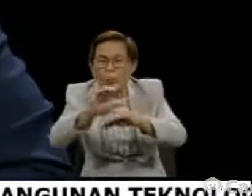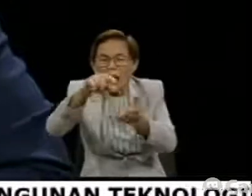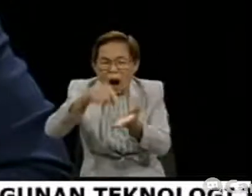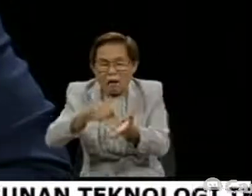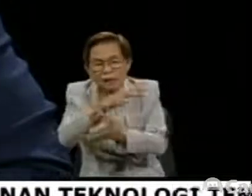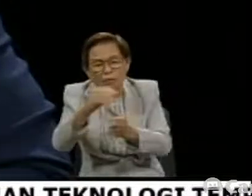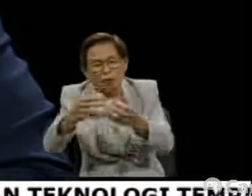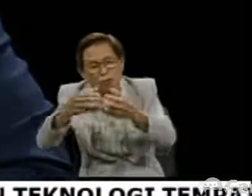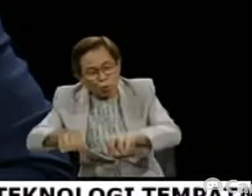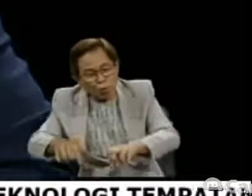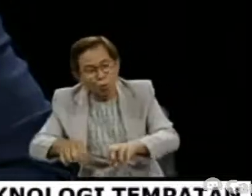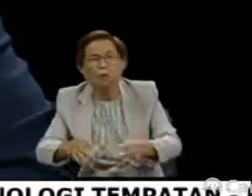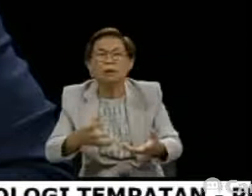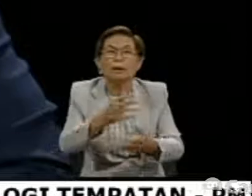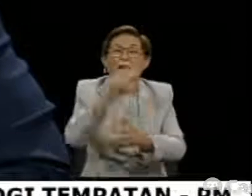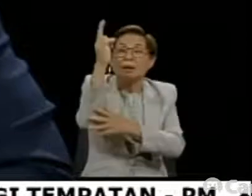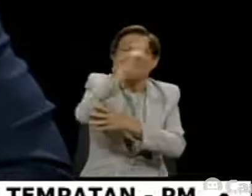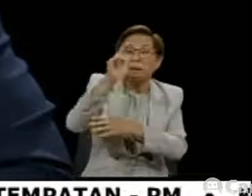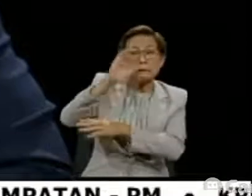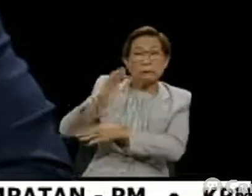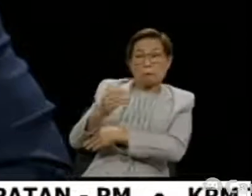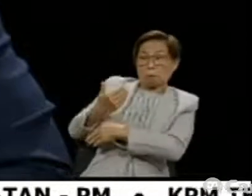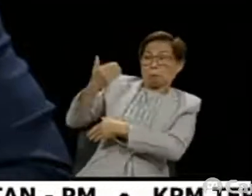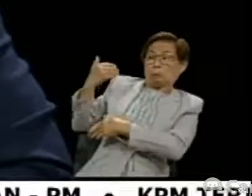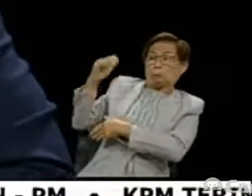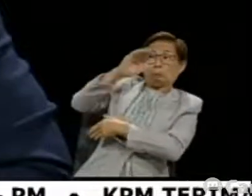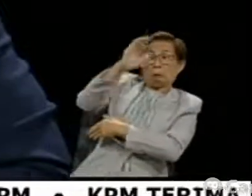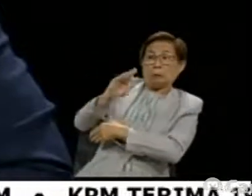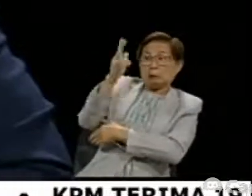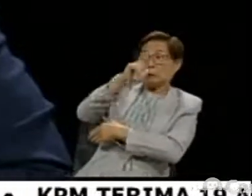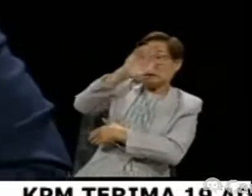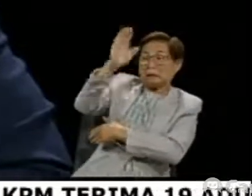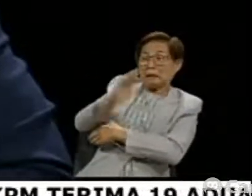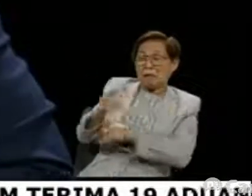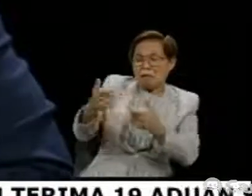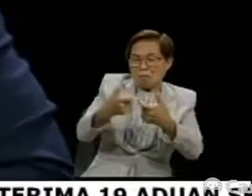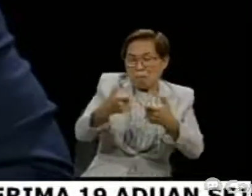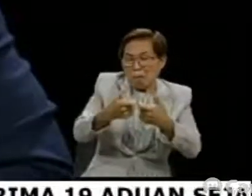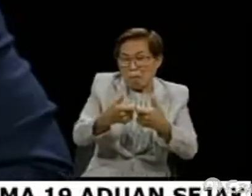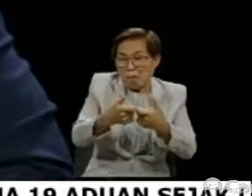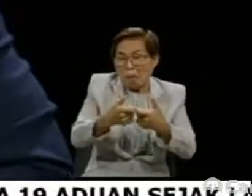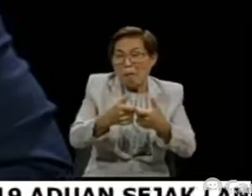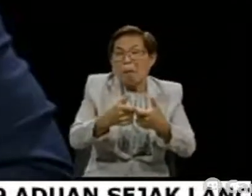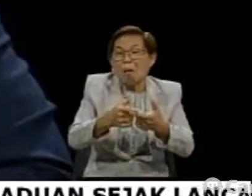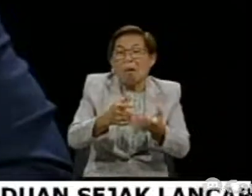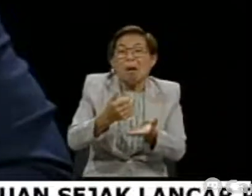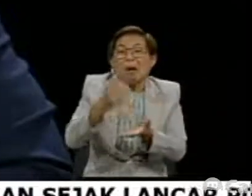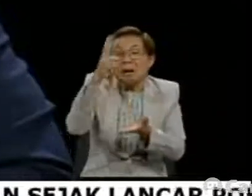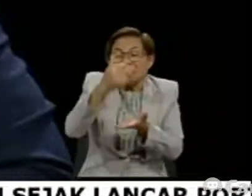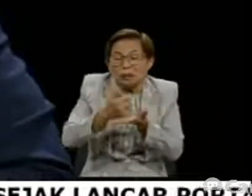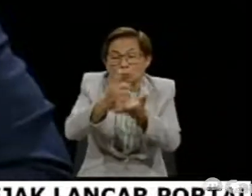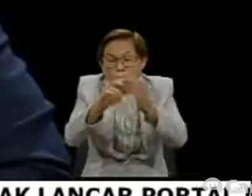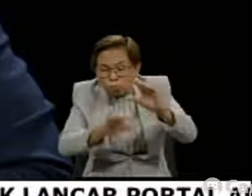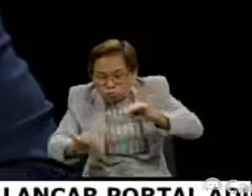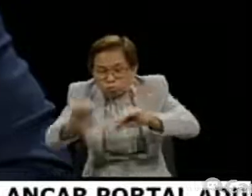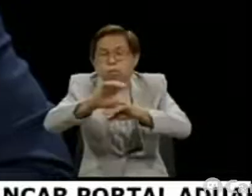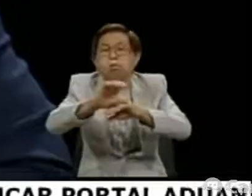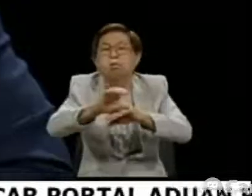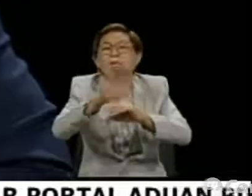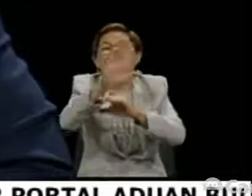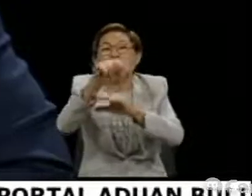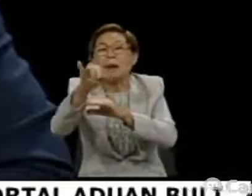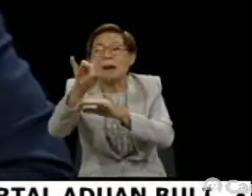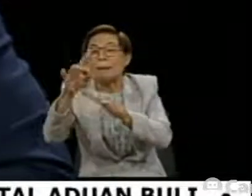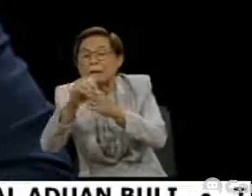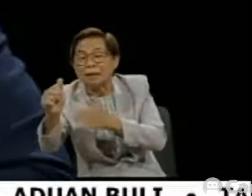bullying sebelumnya pekerjaan tidak pernah melihat sedih listrik saya peneliti pernah kami cucian 58 bullying Jadi